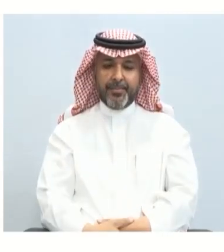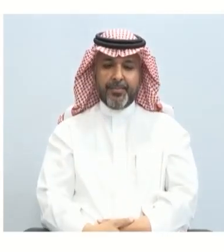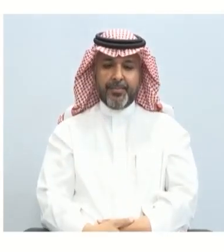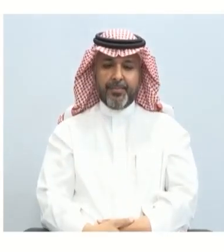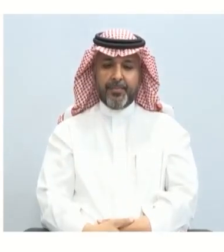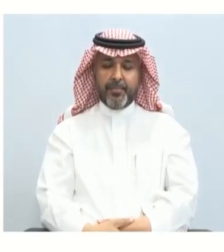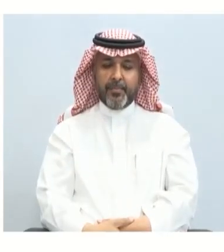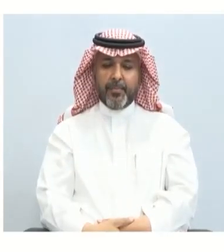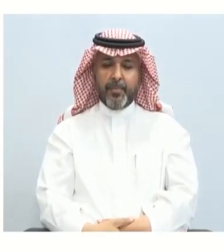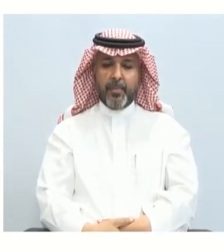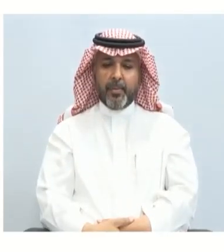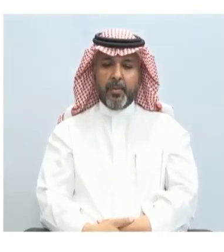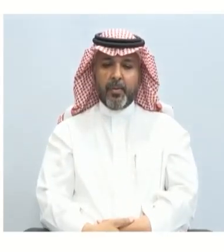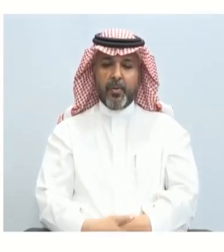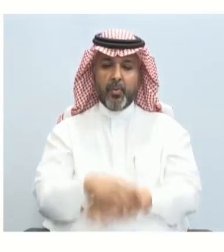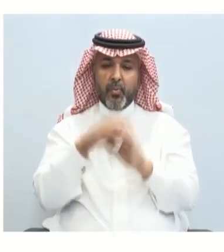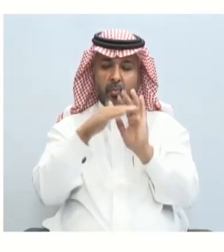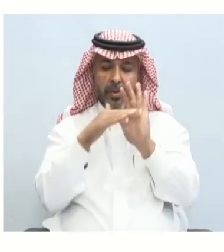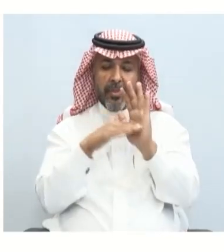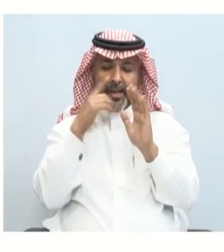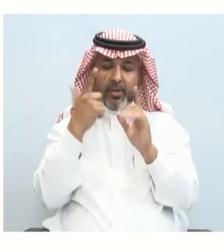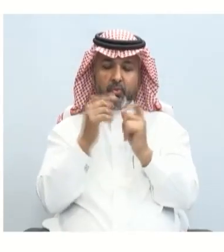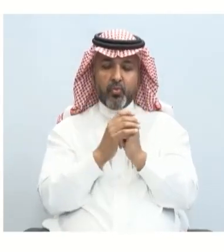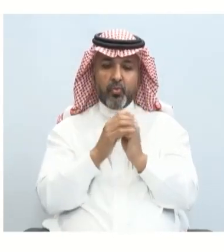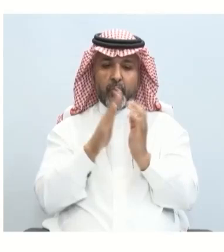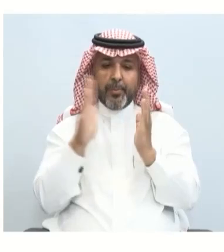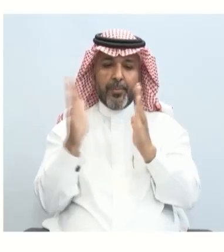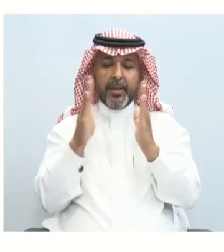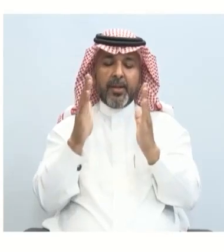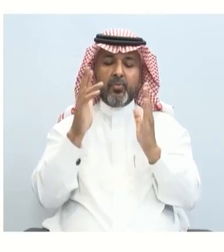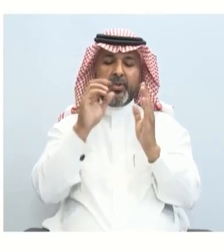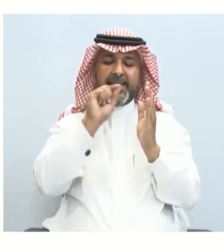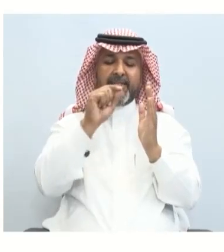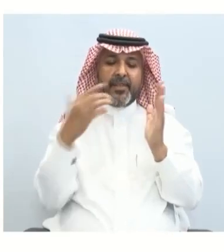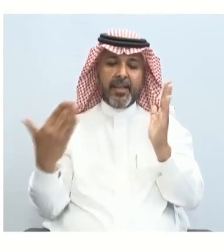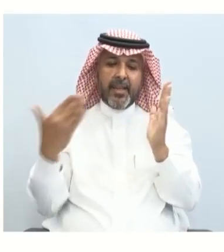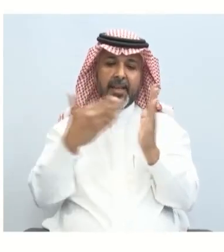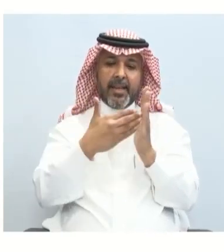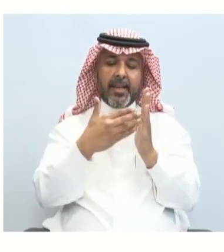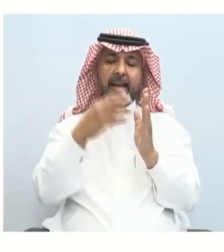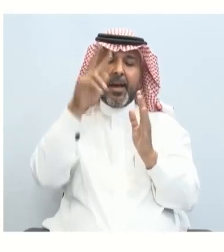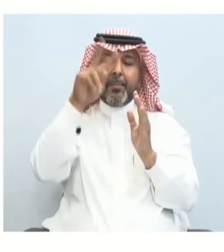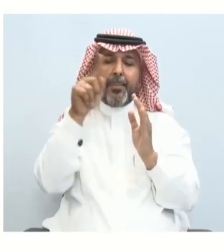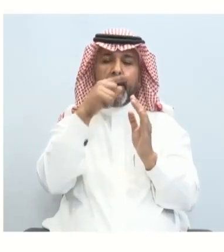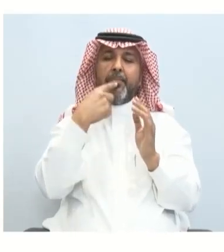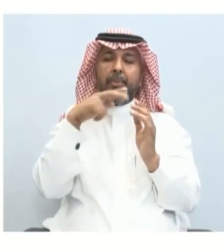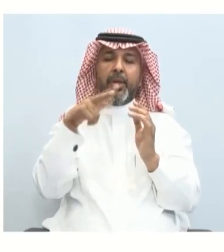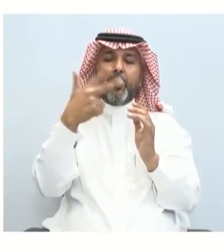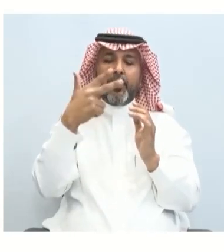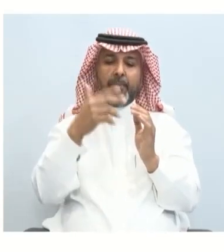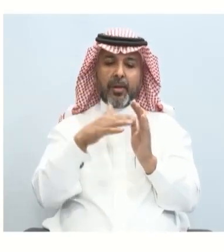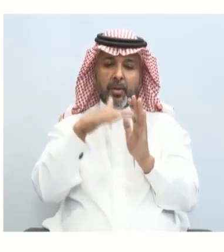فعندنا مجموعه الاعداد الحقيقيه كامله وسيكون الناتج ما بين سالب 90 الى موجب 90